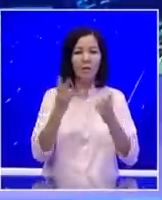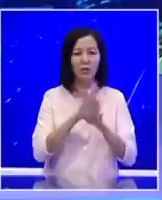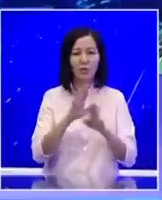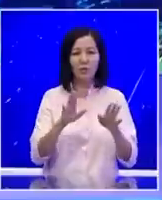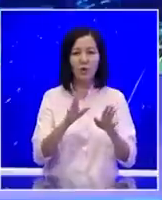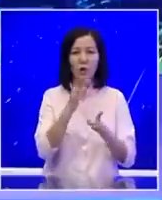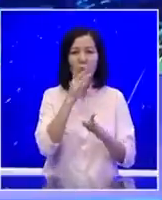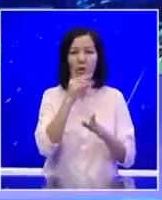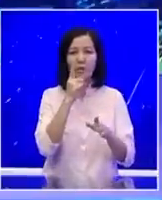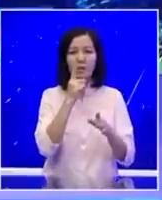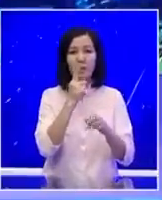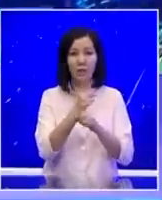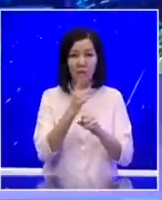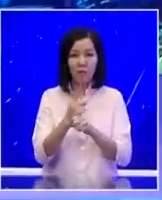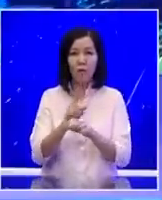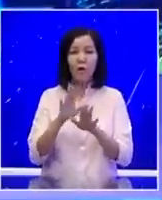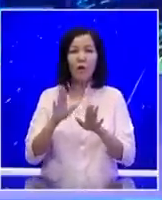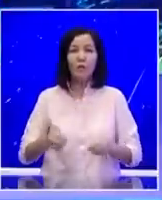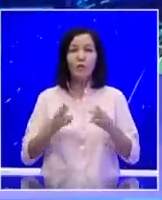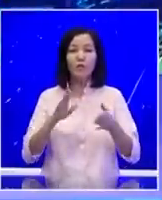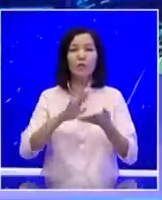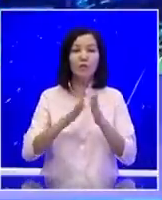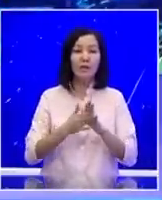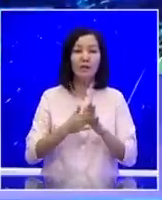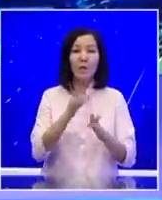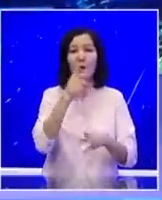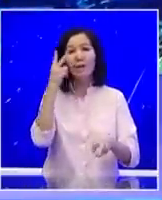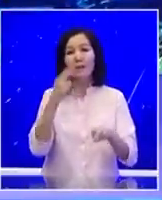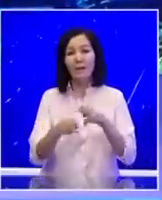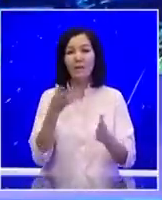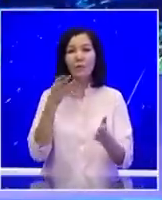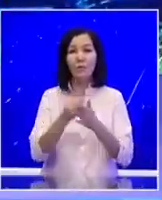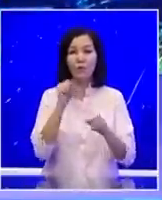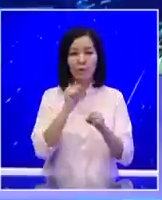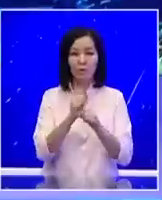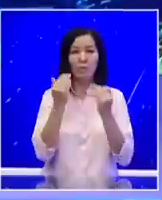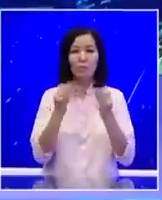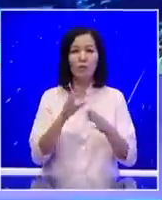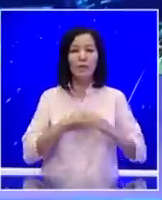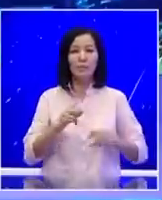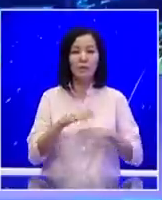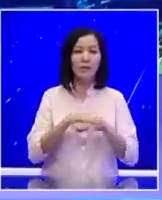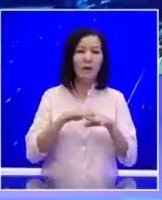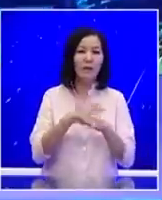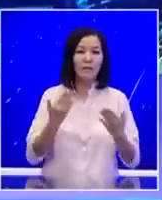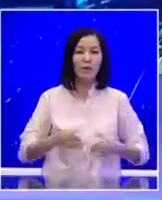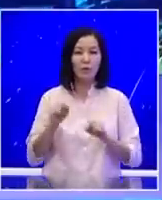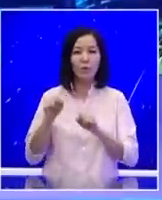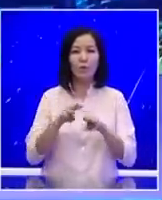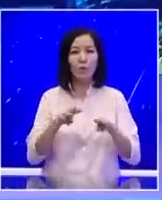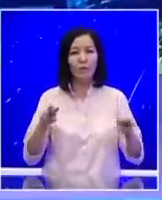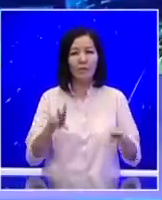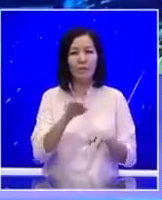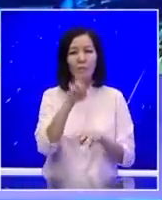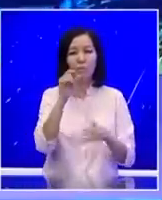Ал мерзімі шектеулі, төтенше жағдай мерзімі аяқталғанда төлемде тоқтатылады. Бұл туралы бүгін Еңбек және халықты әлеуметтік қорғау